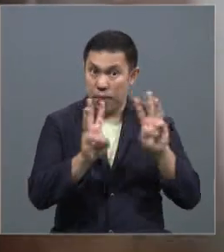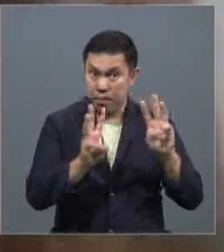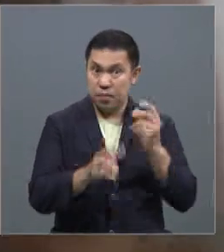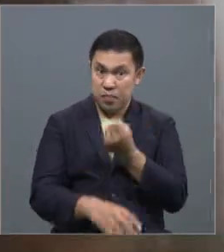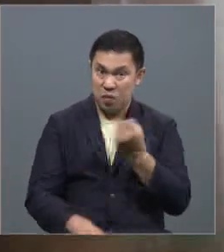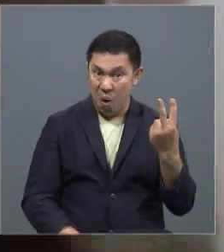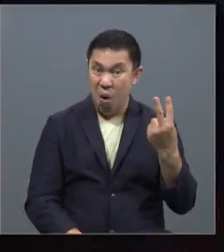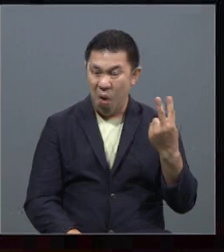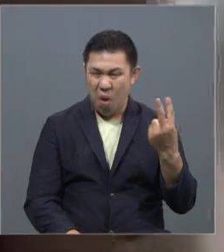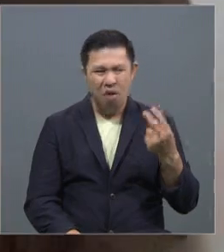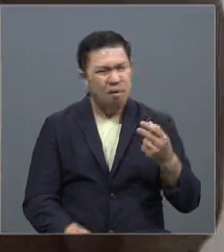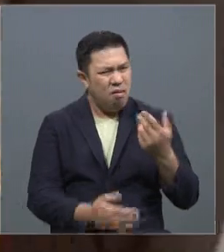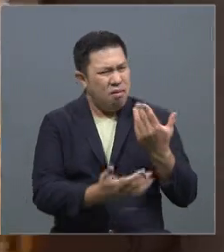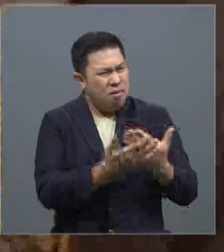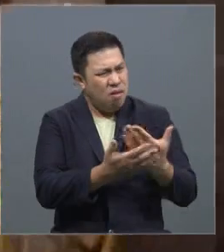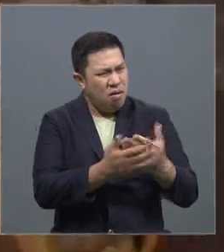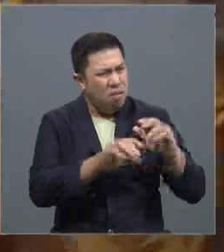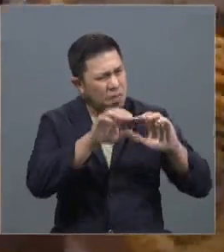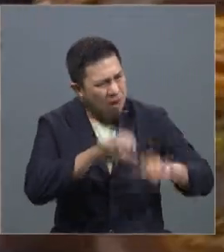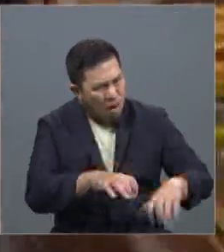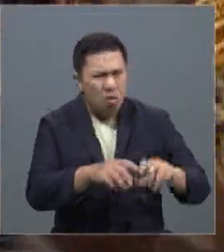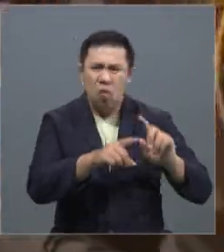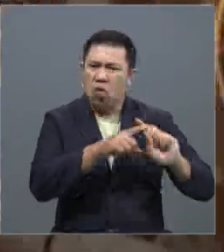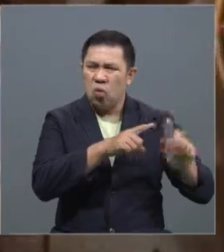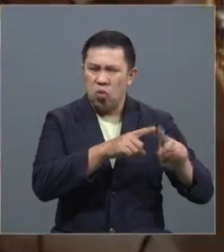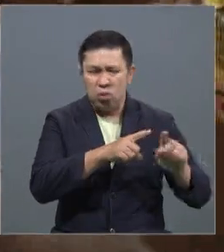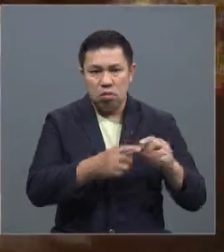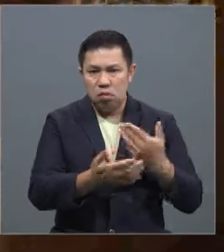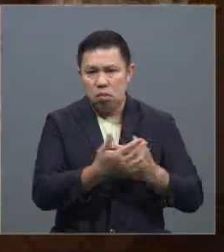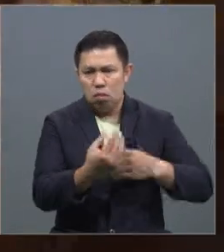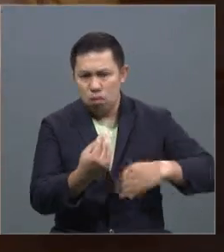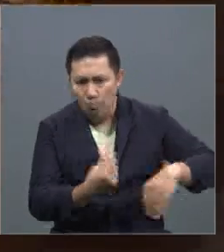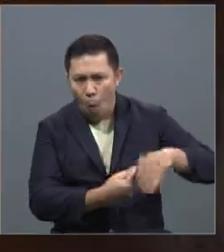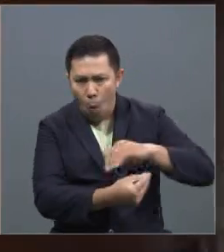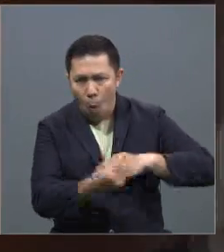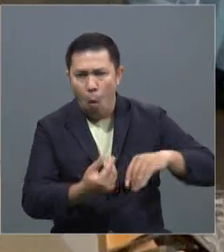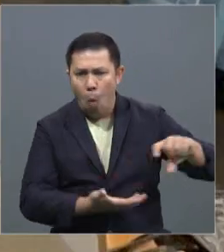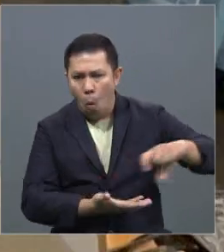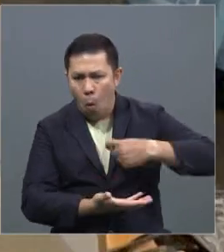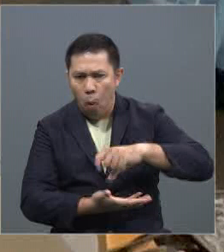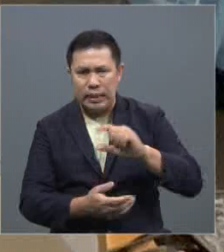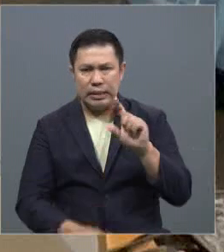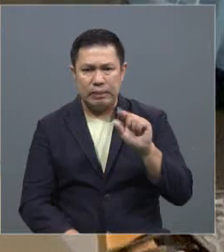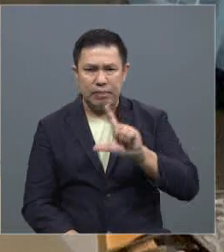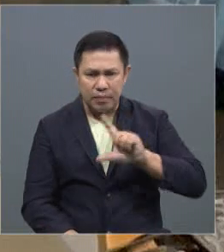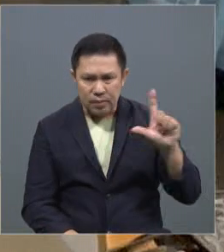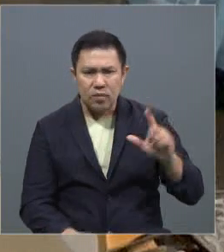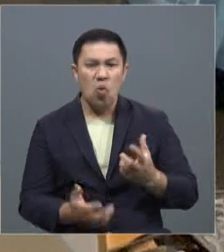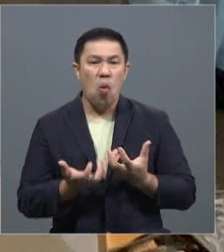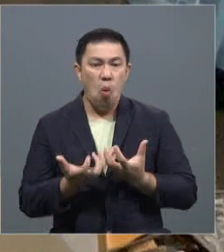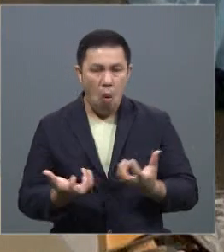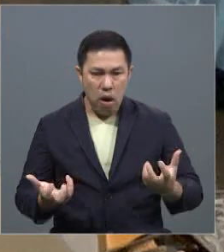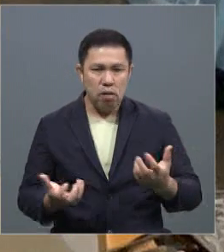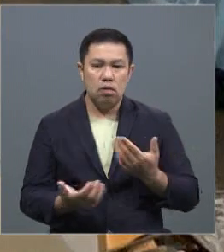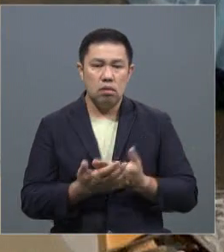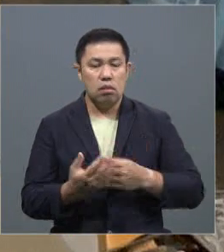มานะหลายคนบอกว่าอูมันก็มีแบบพนันมันมีลุ้นใช่มั้ยแล้วดูเงินหมุนเวียนของเคเออเนี่ยนะฮะ 20ล้านที่เป็นทรัพย์สินที่เจอ